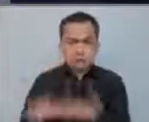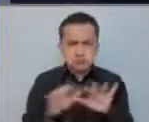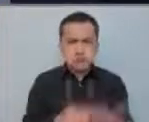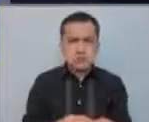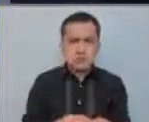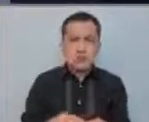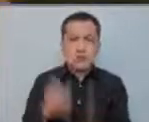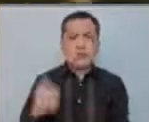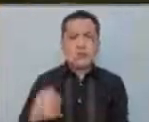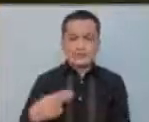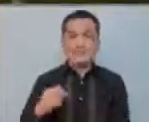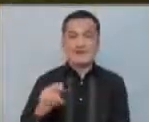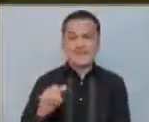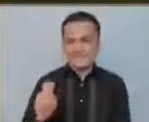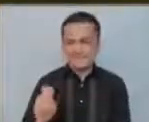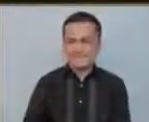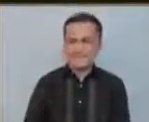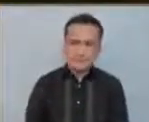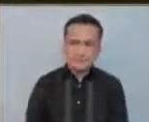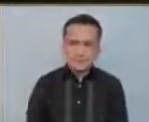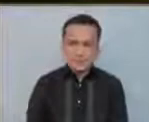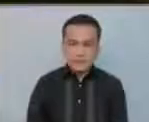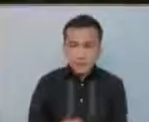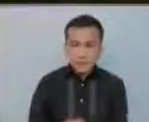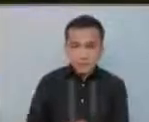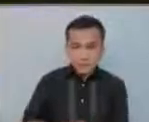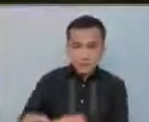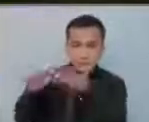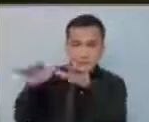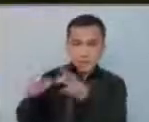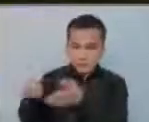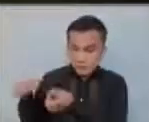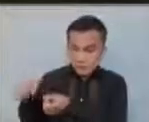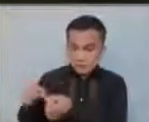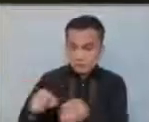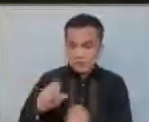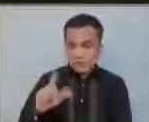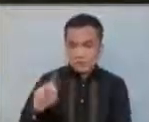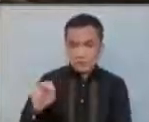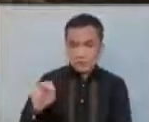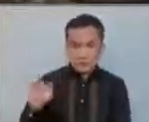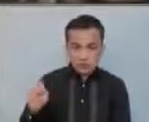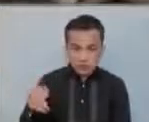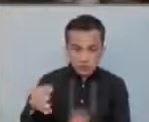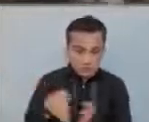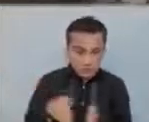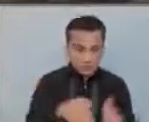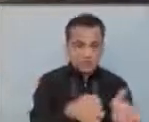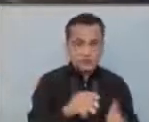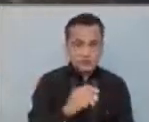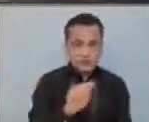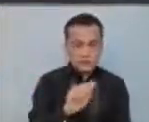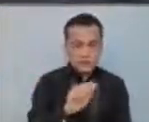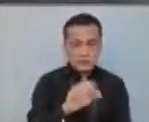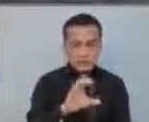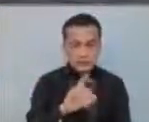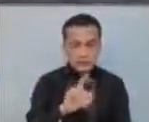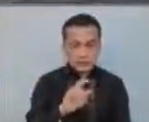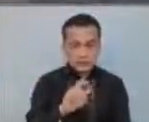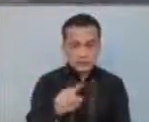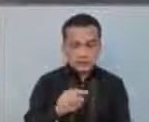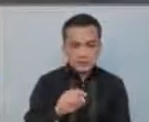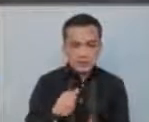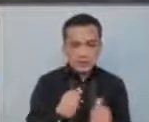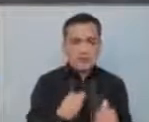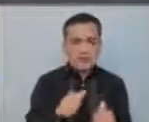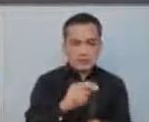habagat. Kabilang sa nakaranas ng pagbaha ang kalsada ng Landon at kahabaan ng AC Cortez Avenue at National Highway sa